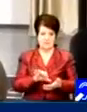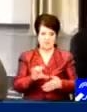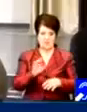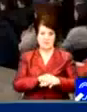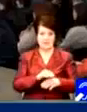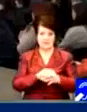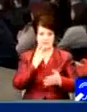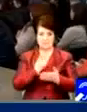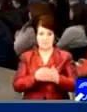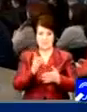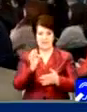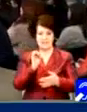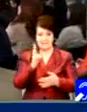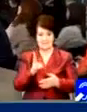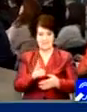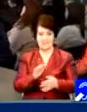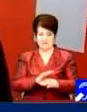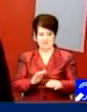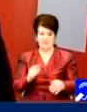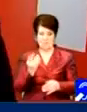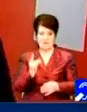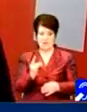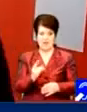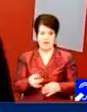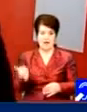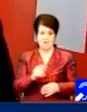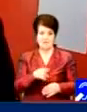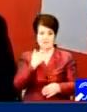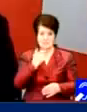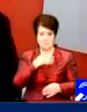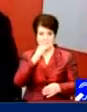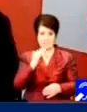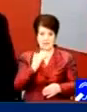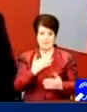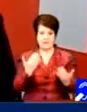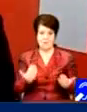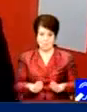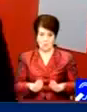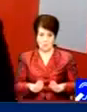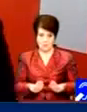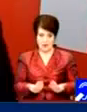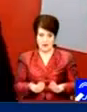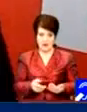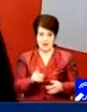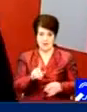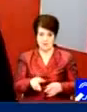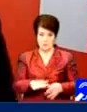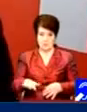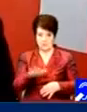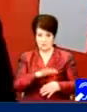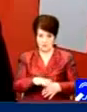care demonstrează riscul la care sunt supuși micuții. Noi am venit aici ca să le spunem la părinți că acum tu stai bine mersi în zona